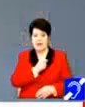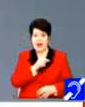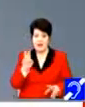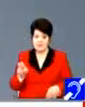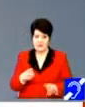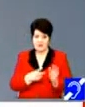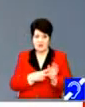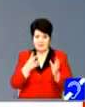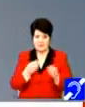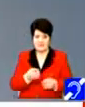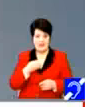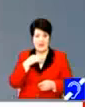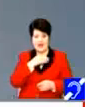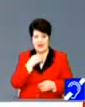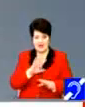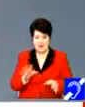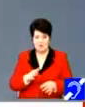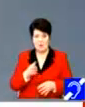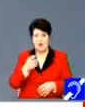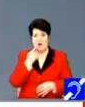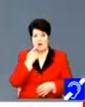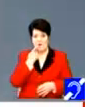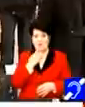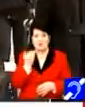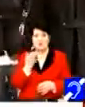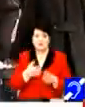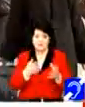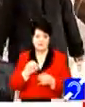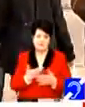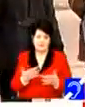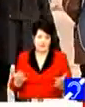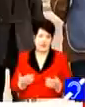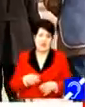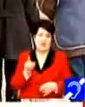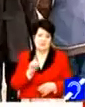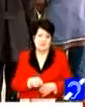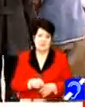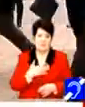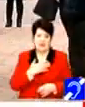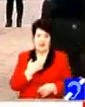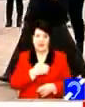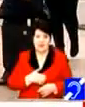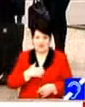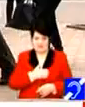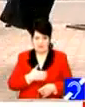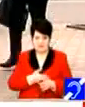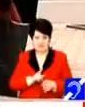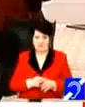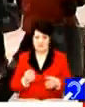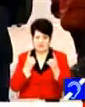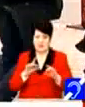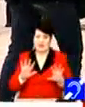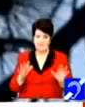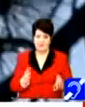7 zile nu se consumă carne, doar produse lactate și ouă. Postul Paștelui este cel mai mare și cel mai aspru din an și prevestește cel mai mare